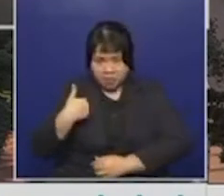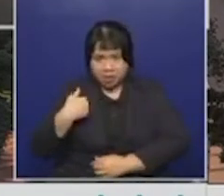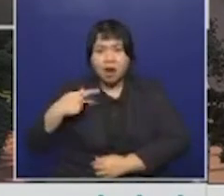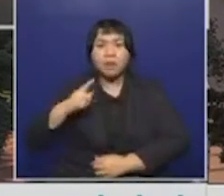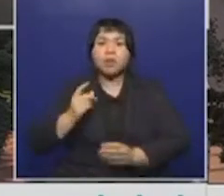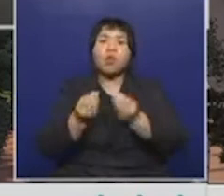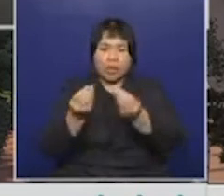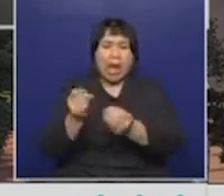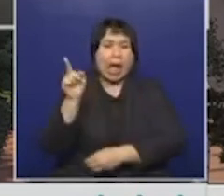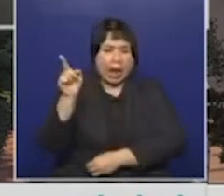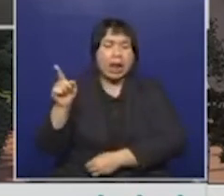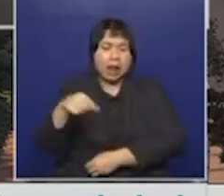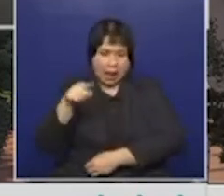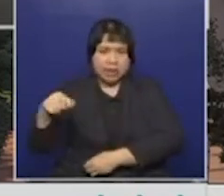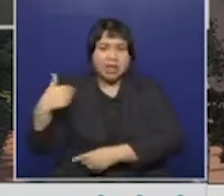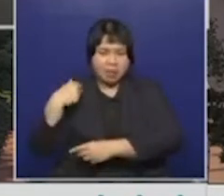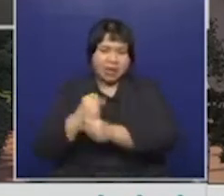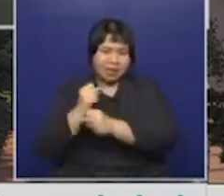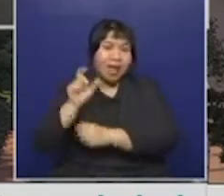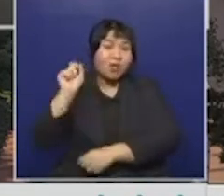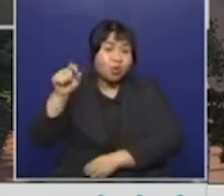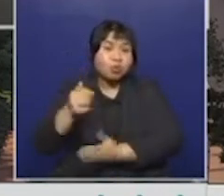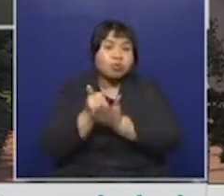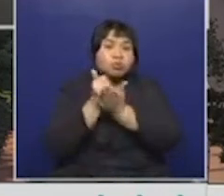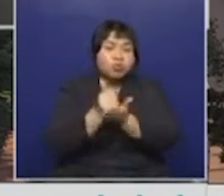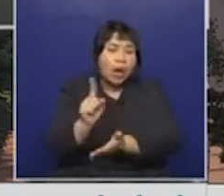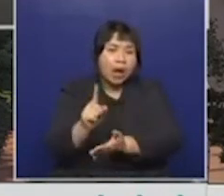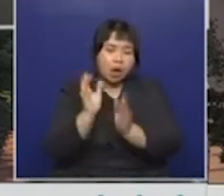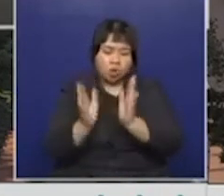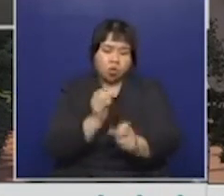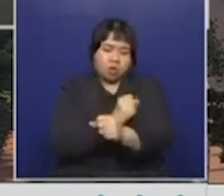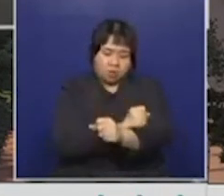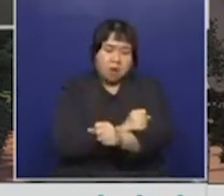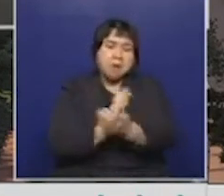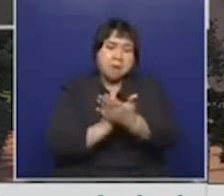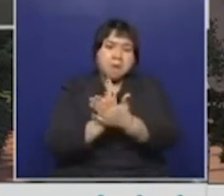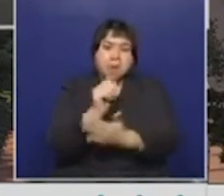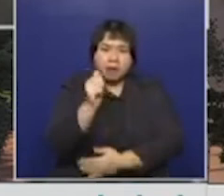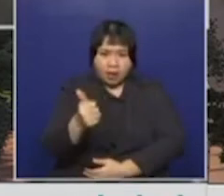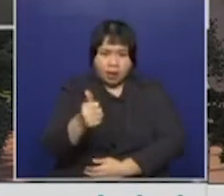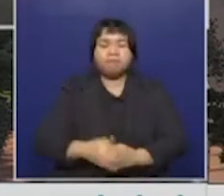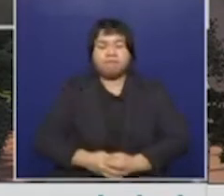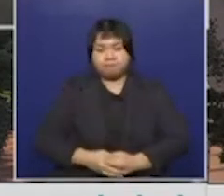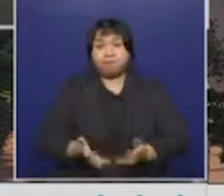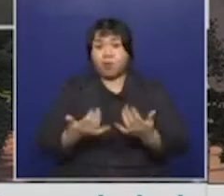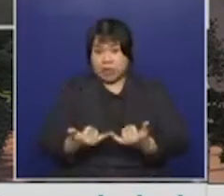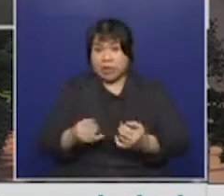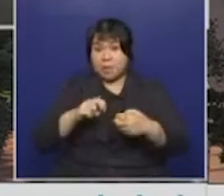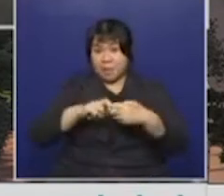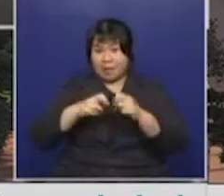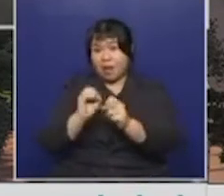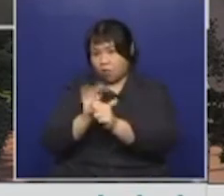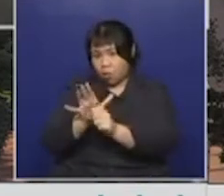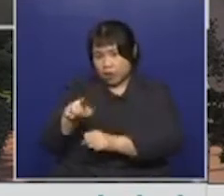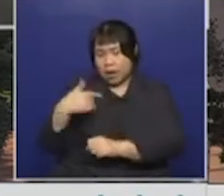ตัวอย่างนี้ส่งผลให้มีมาตรการเร่งด่วนเพื่อช่วยให้แรงงานพ้นวิกฤตและนำค่ะว่าวิกฤตคอวี